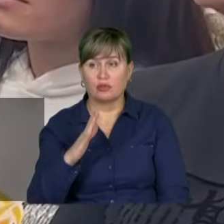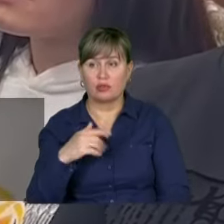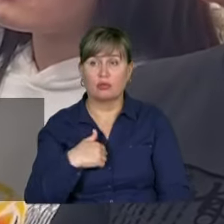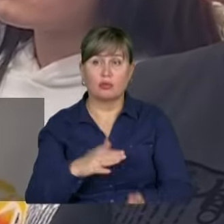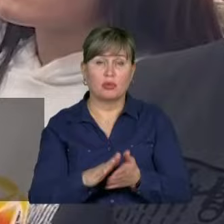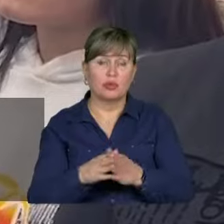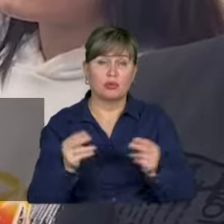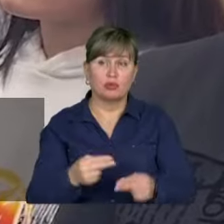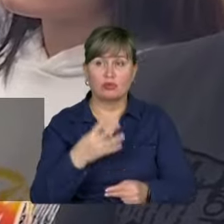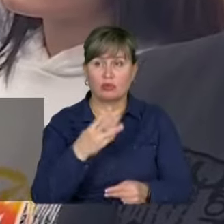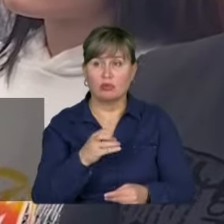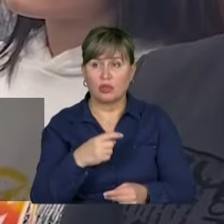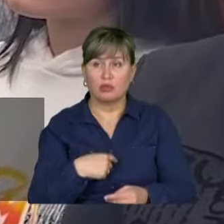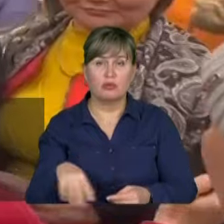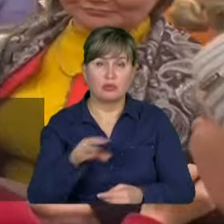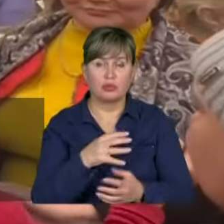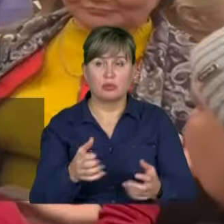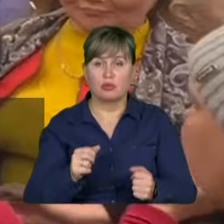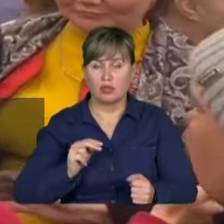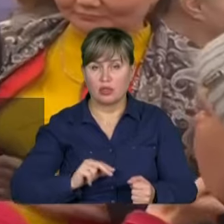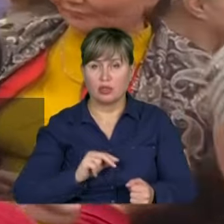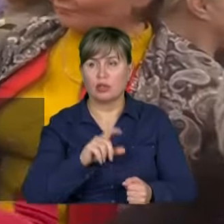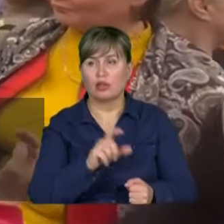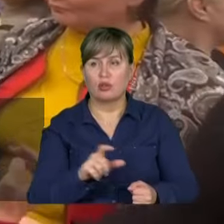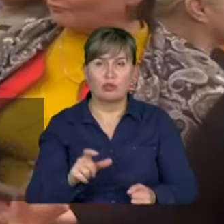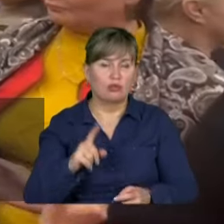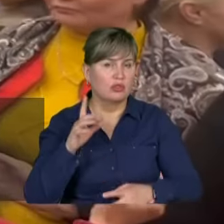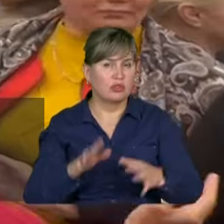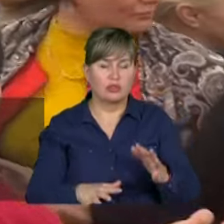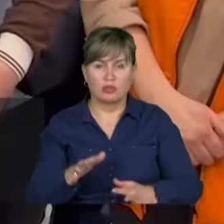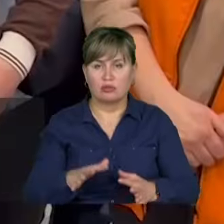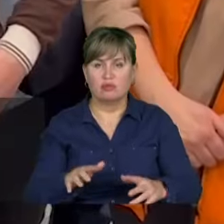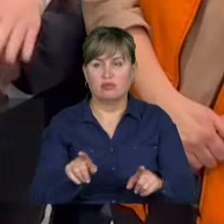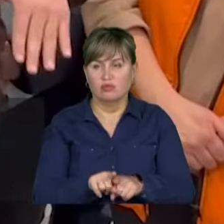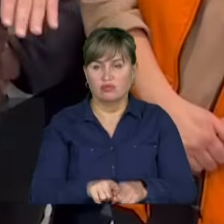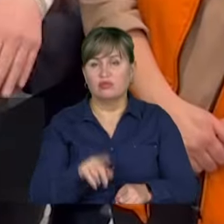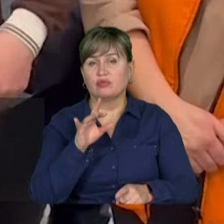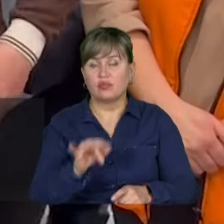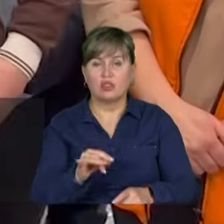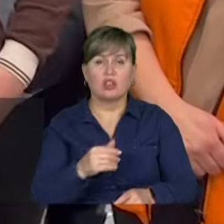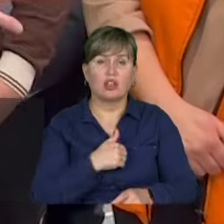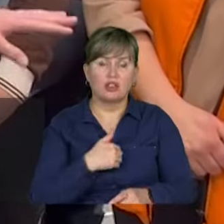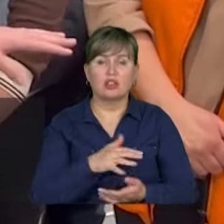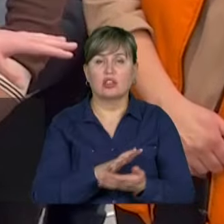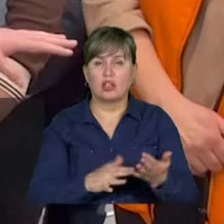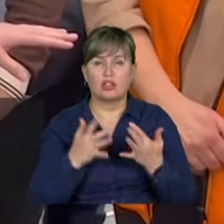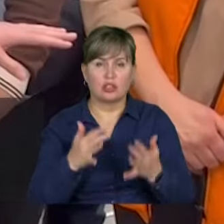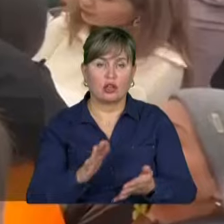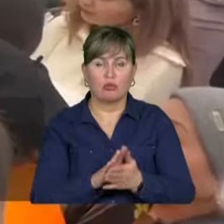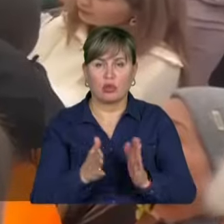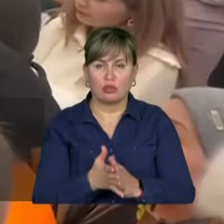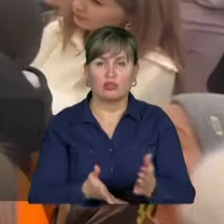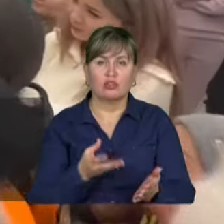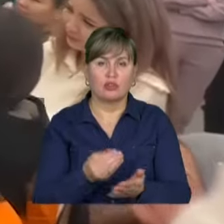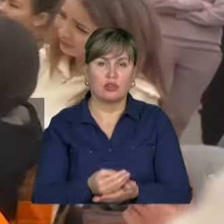договор, 4-5 марта мы всех принимаем на работу. Сотрудники не уверены в надежности такой схемы и намерены дальше требовать положенные им